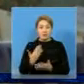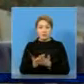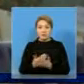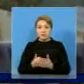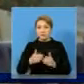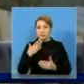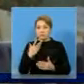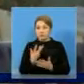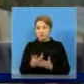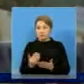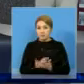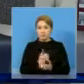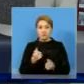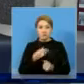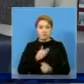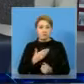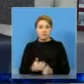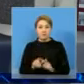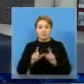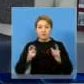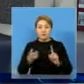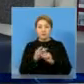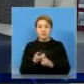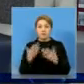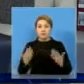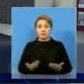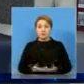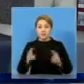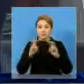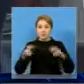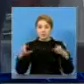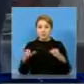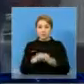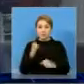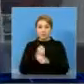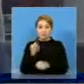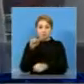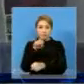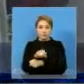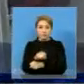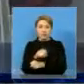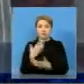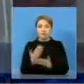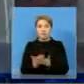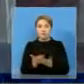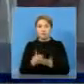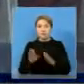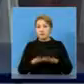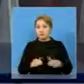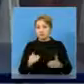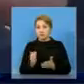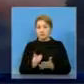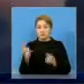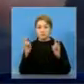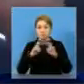ерлігін насихаттағым келеді. Пандемияға байланысы бұл өңірдегі іздестіру отрядтарының жұмысы тоқтап тұр. Індет қаупі сейілген соң іздестіру